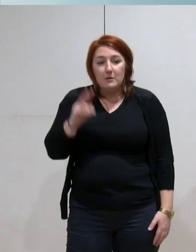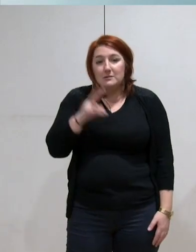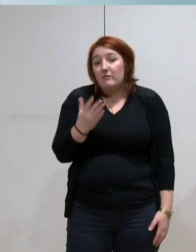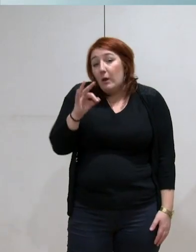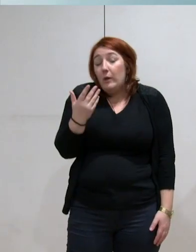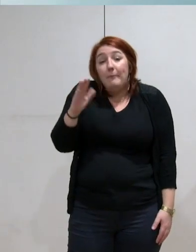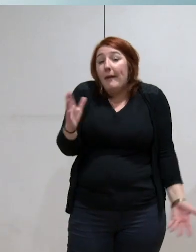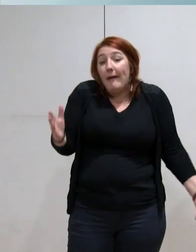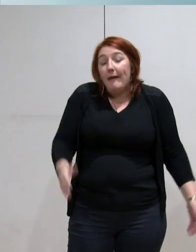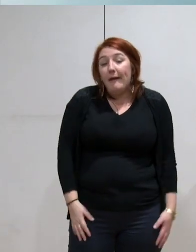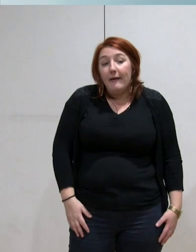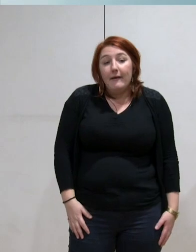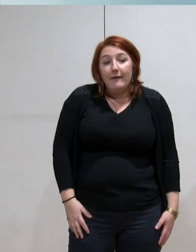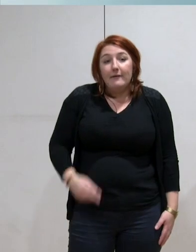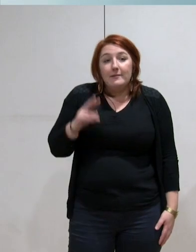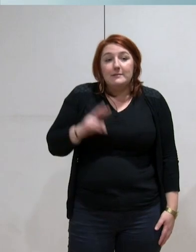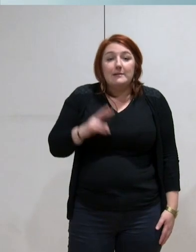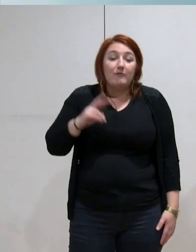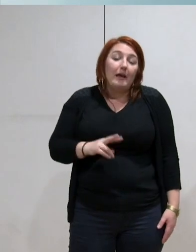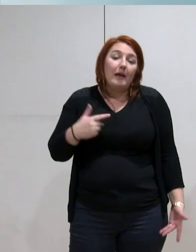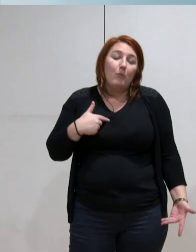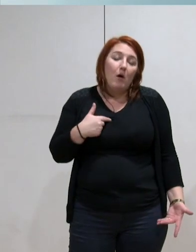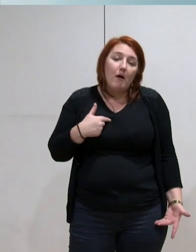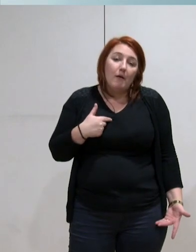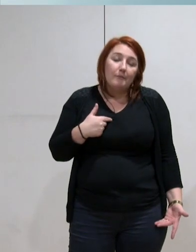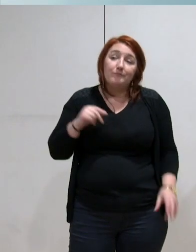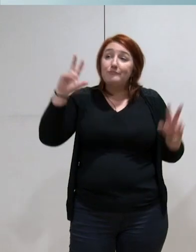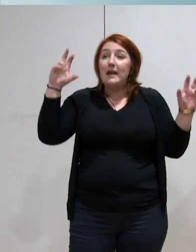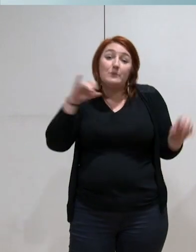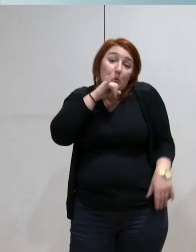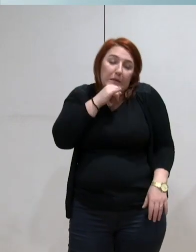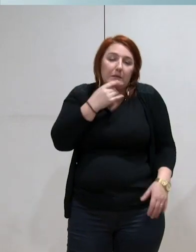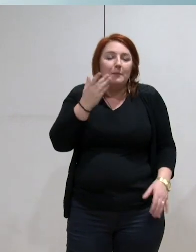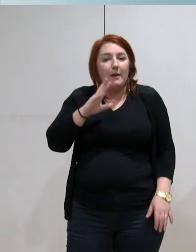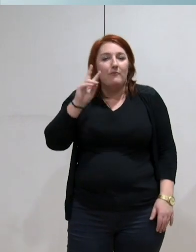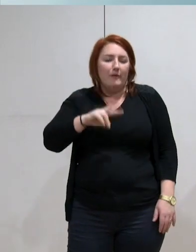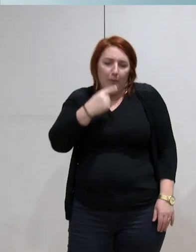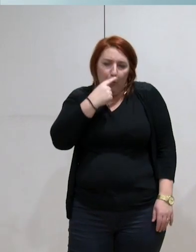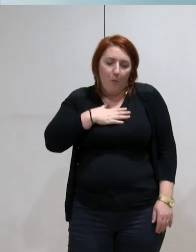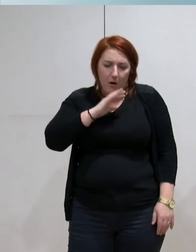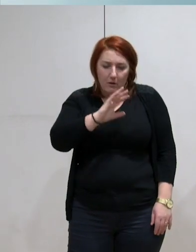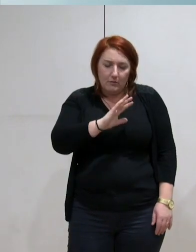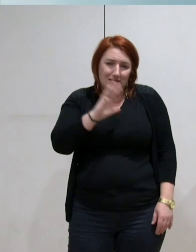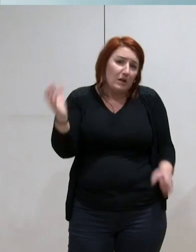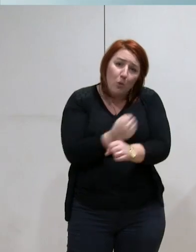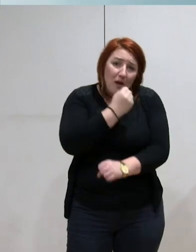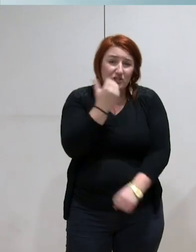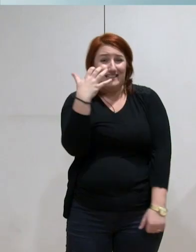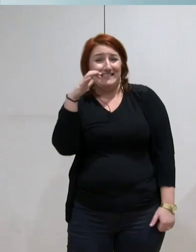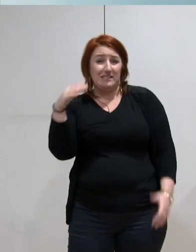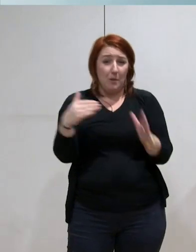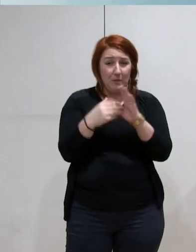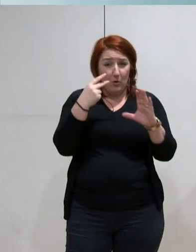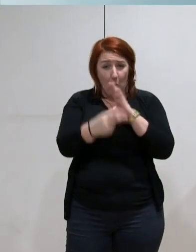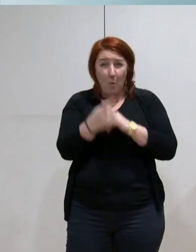que c'est vrai que je trouve assez regrettable que l'on mette 500000 € sur un événement qui dure un jour même si